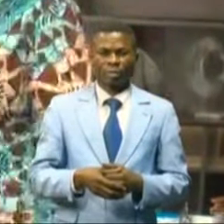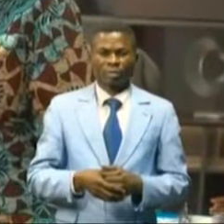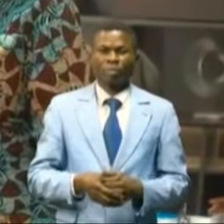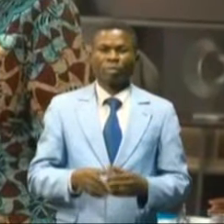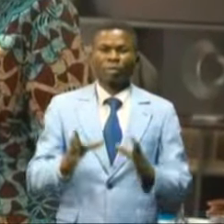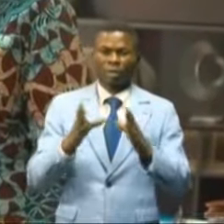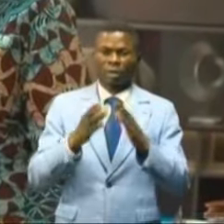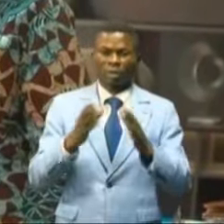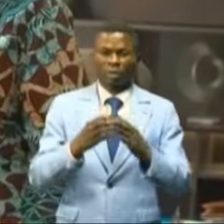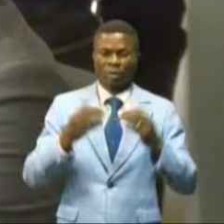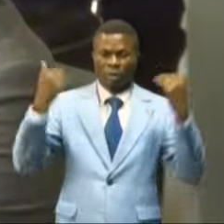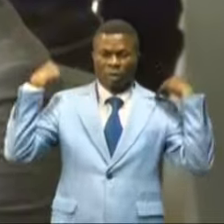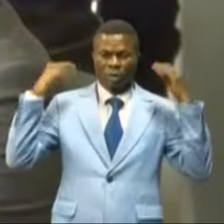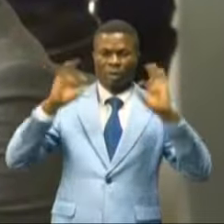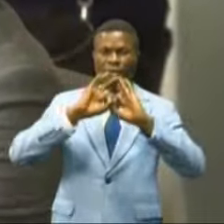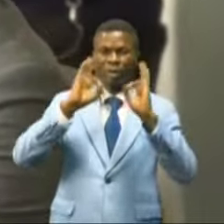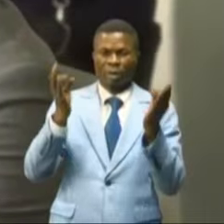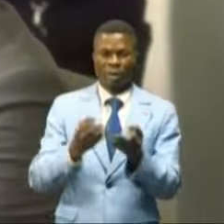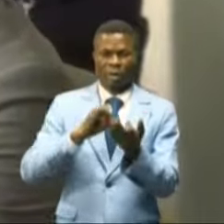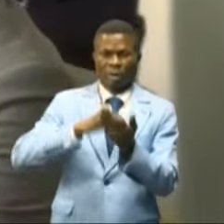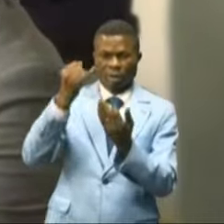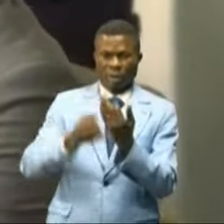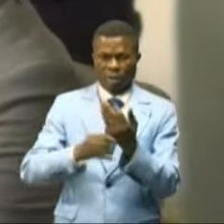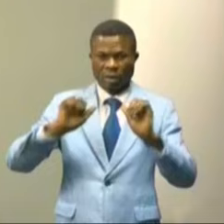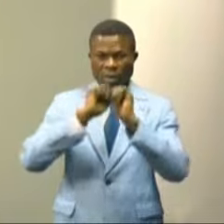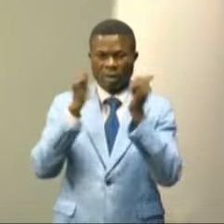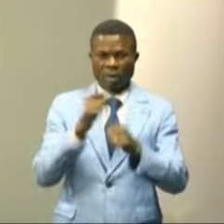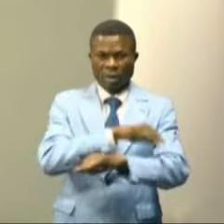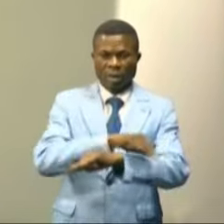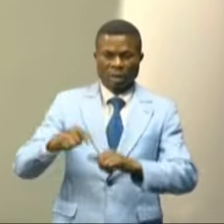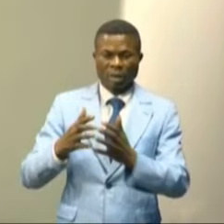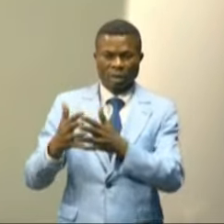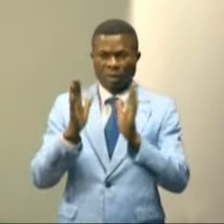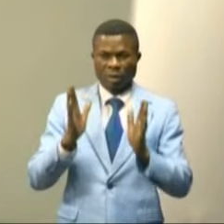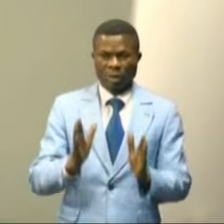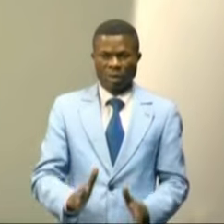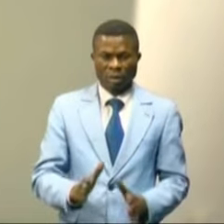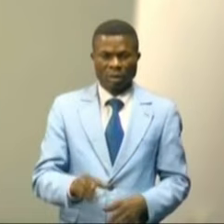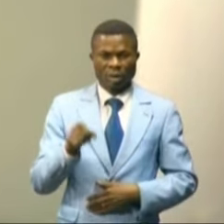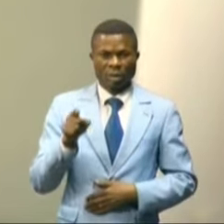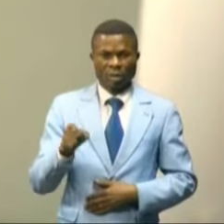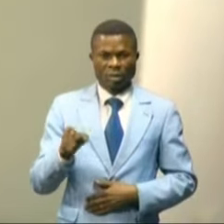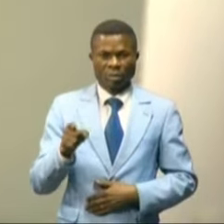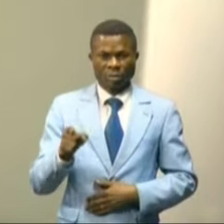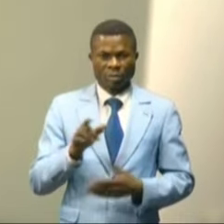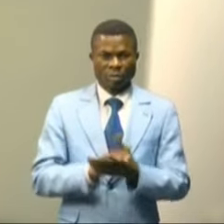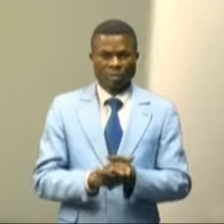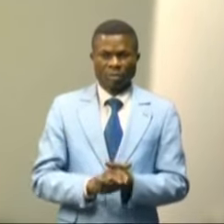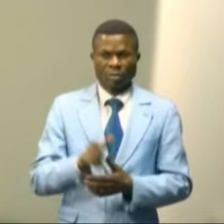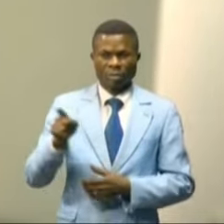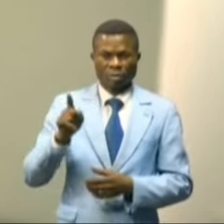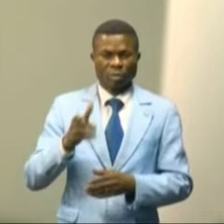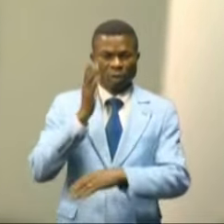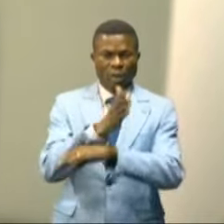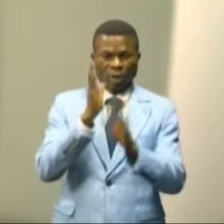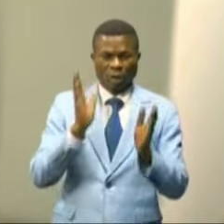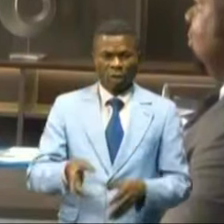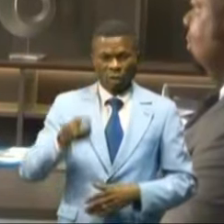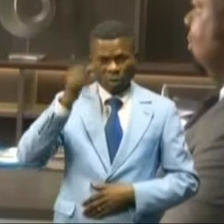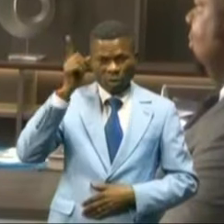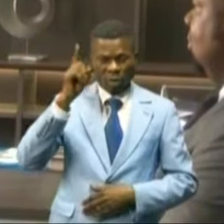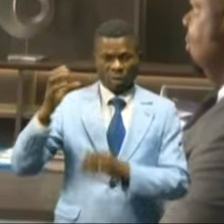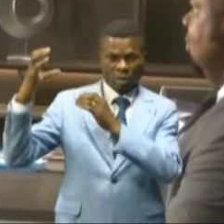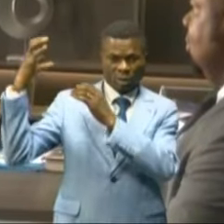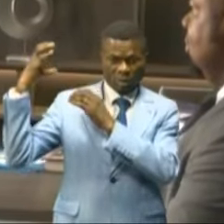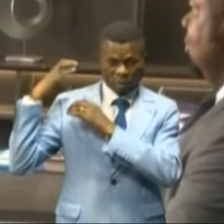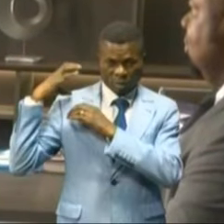Accompagné du chef de projet de l'association du barreau américain Alain Kisombwe et de son conseiller principal chargé de la